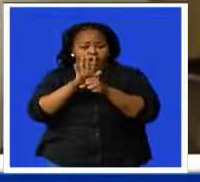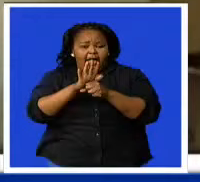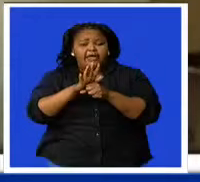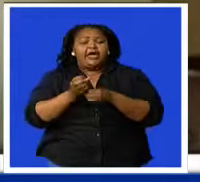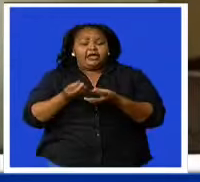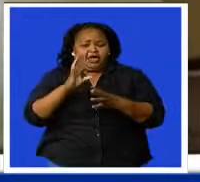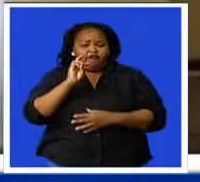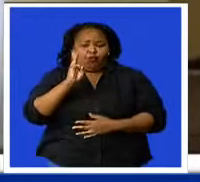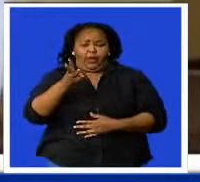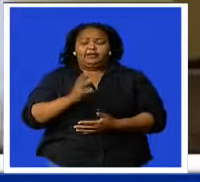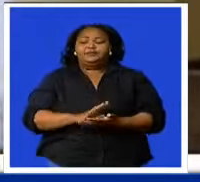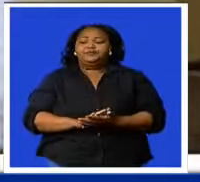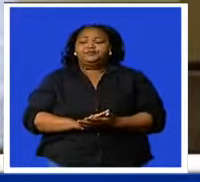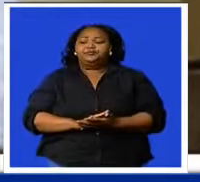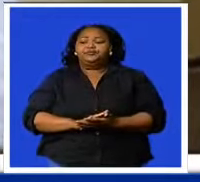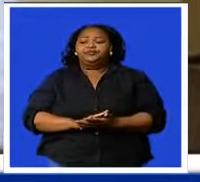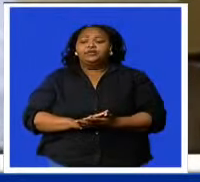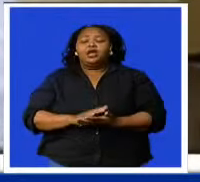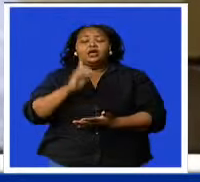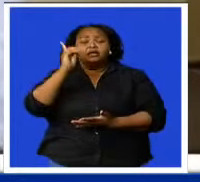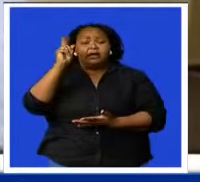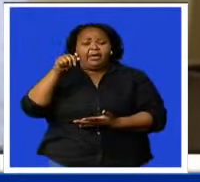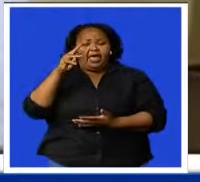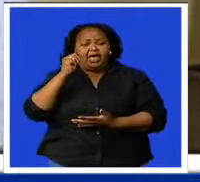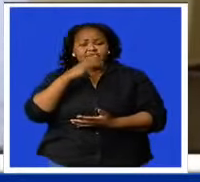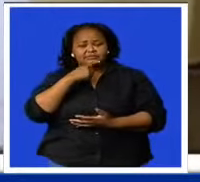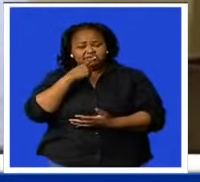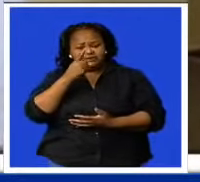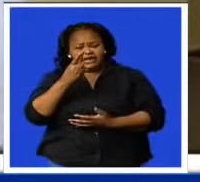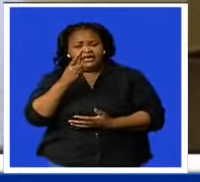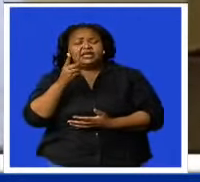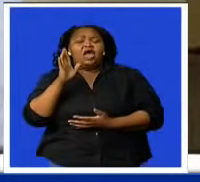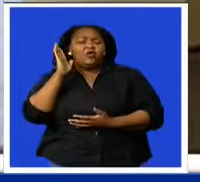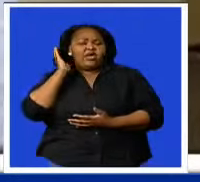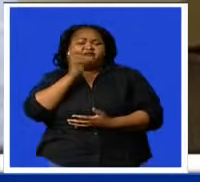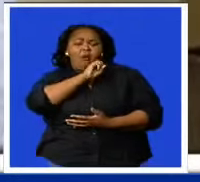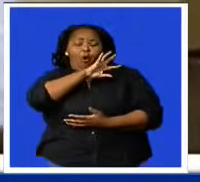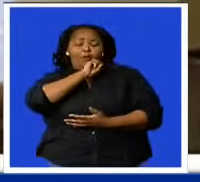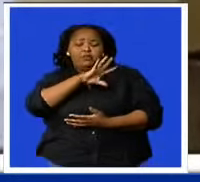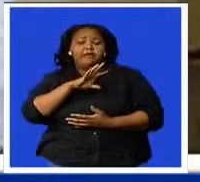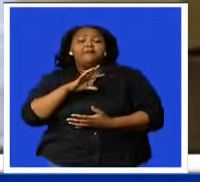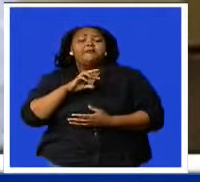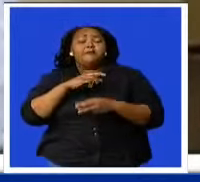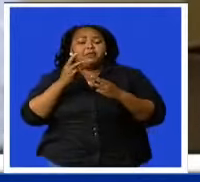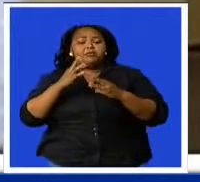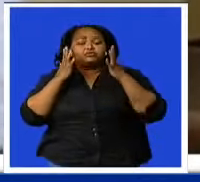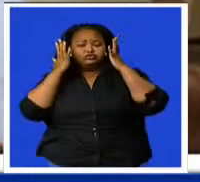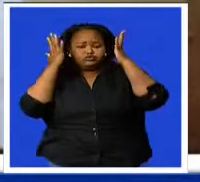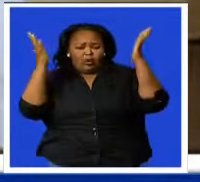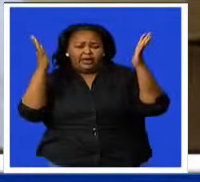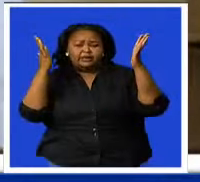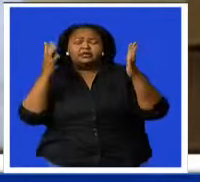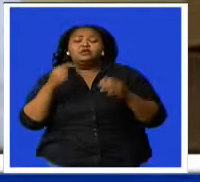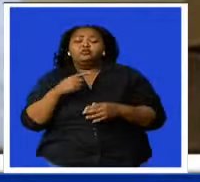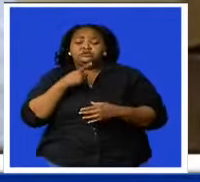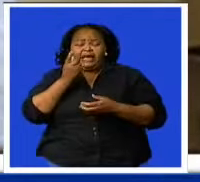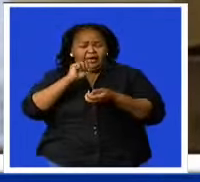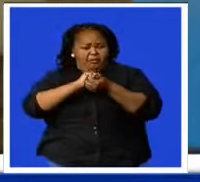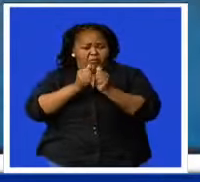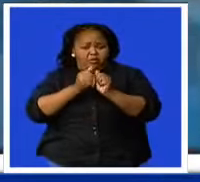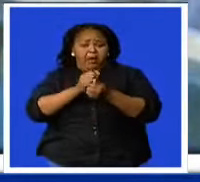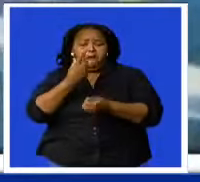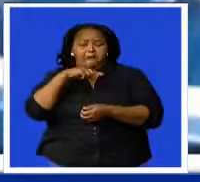uyadiva tikhalo temaswati ukuthi agagule tekuhlubetana ngetebulili njengesehlakalo. Kepha-ke kunetingoni lekumele